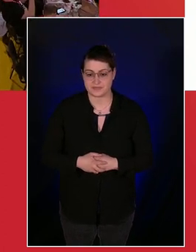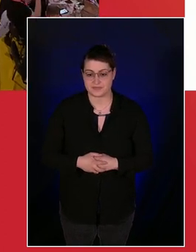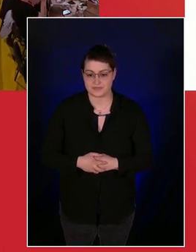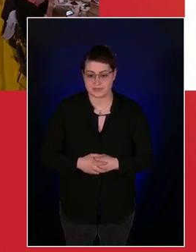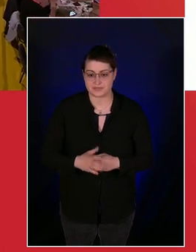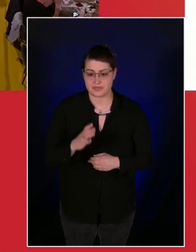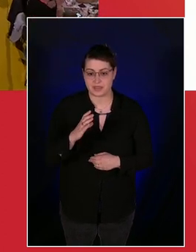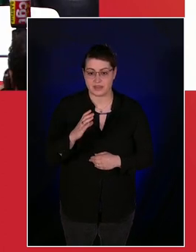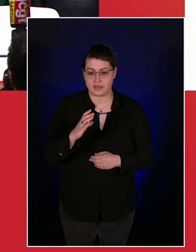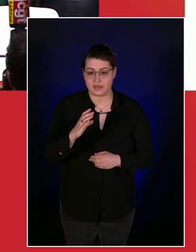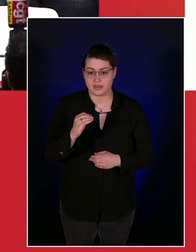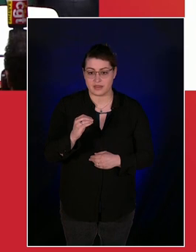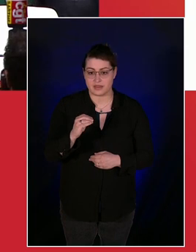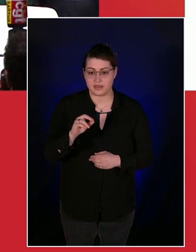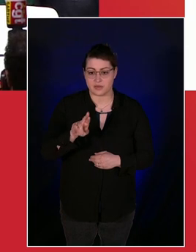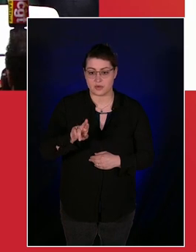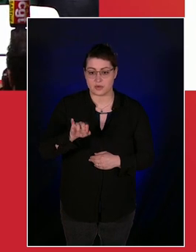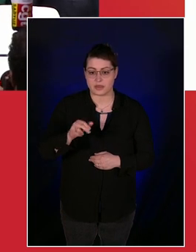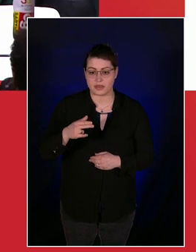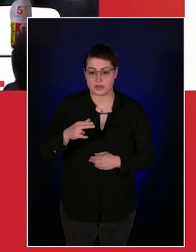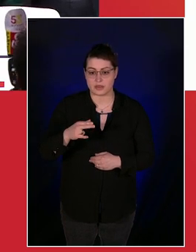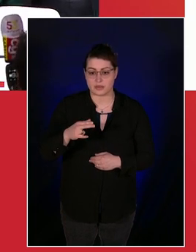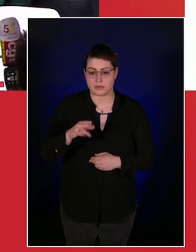Boris Plazzi,